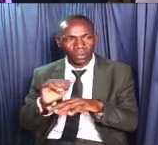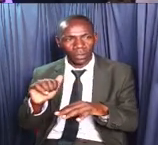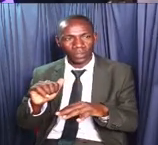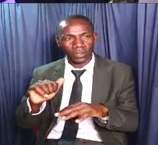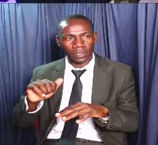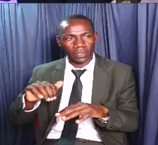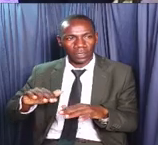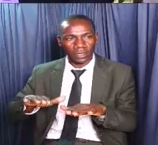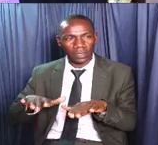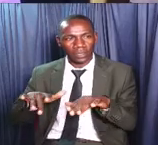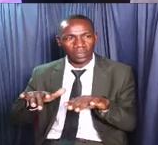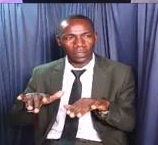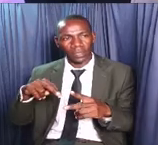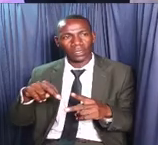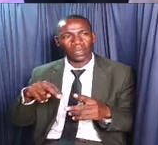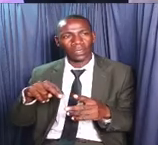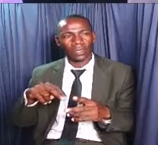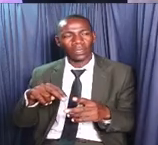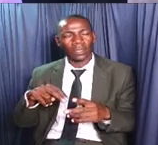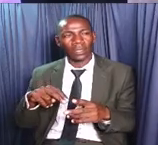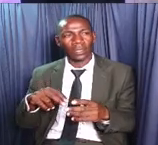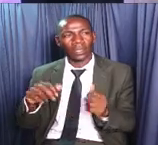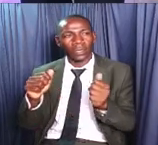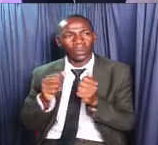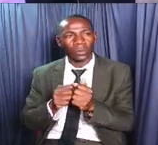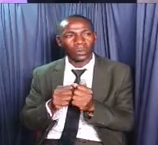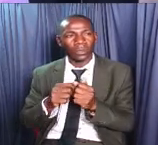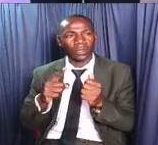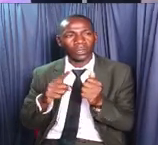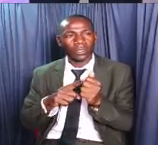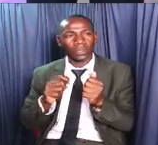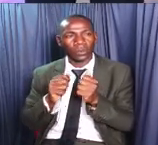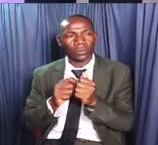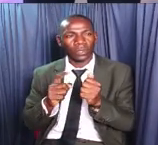called hesitation. Read for us. Acts 16:16.